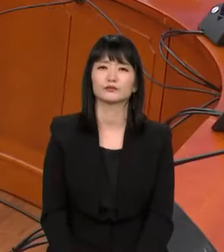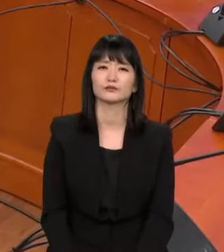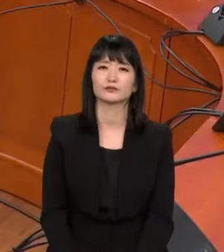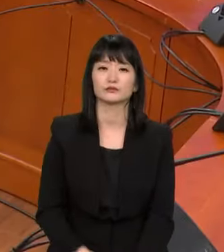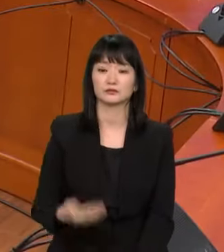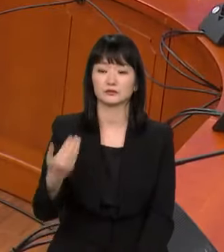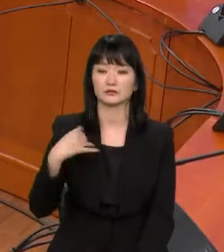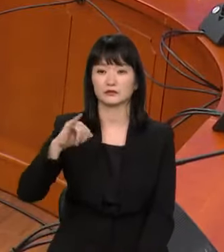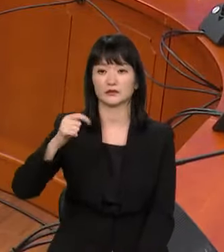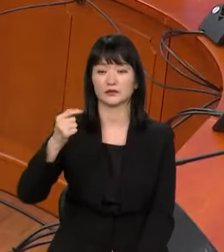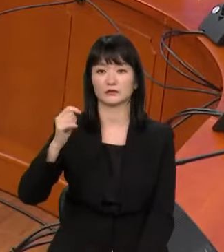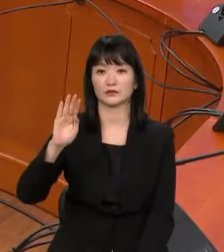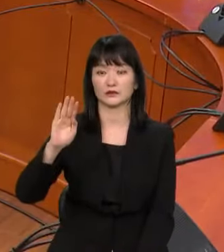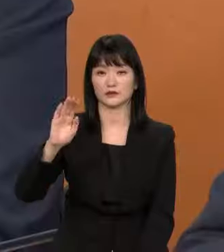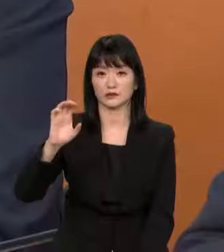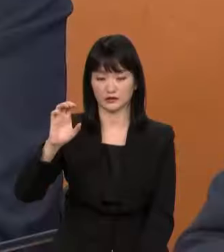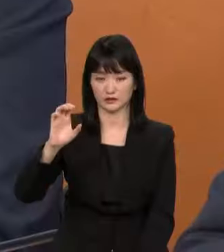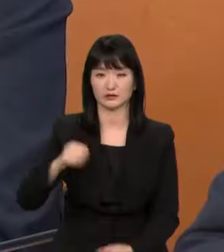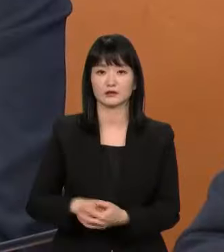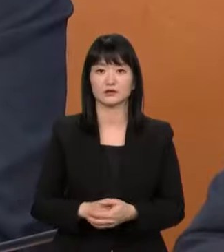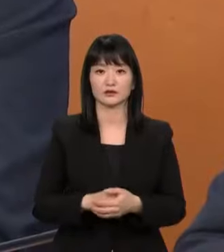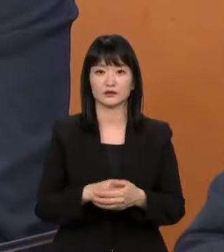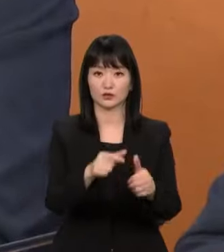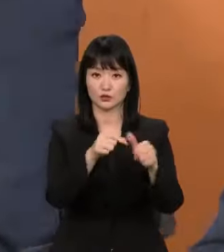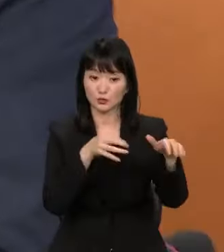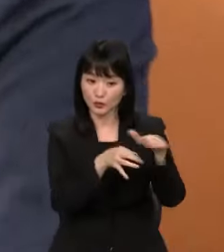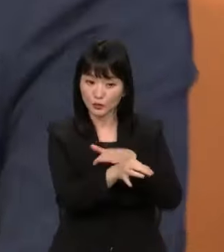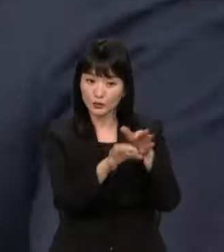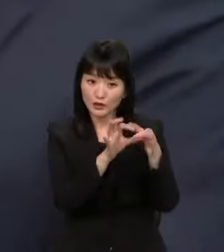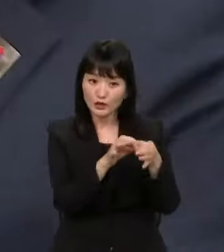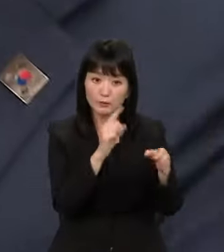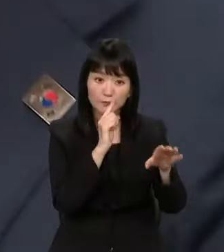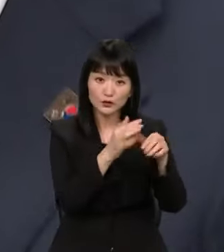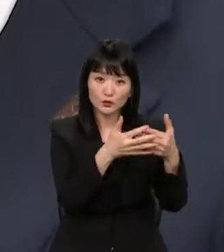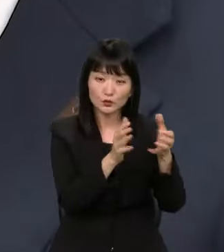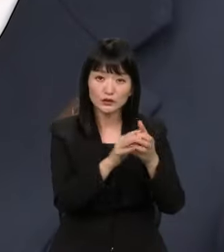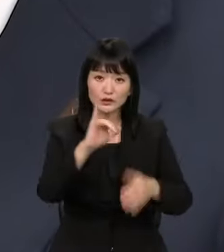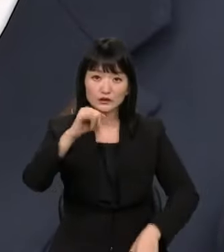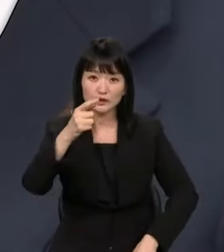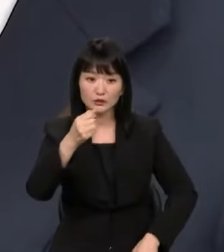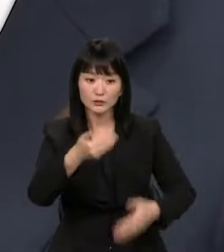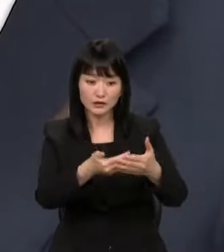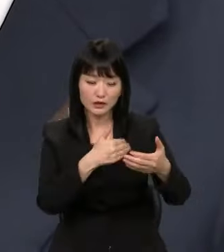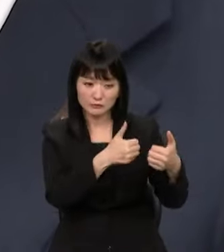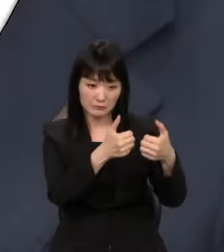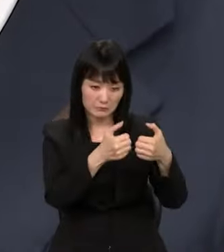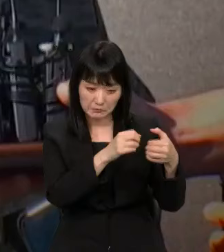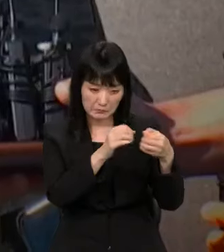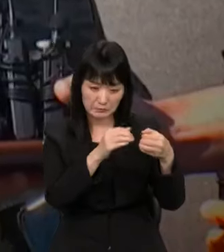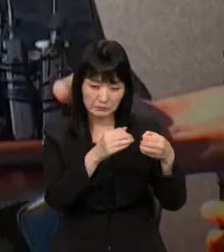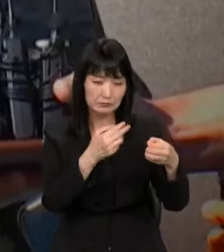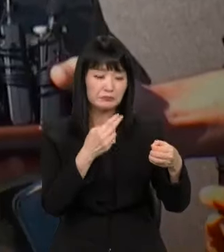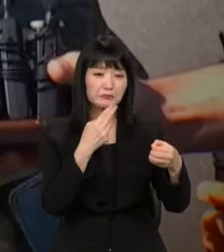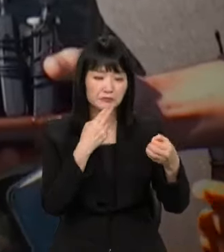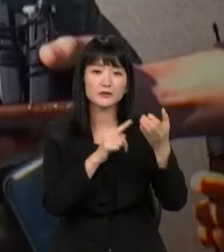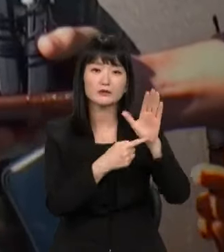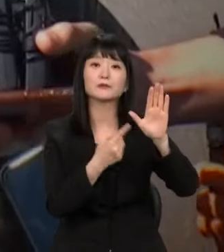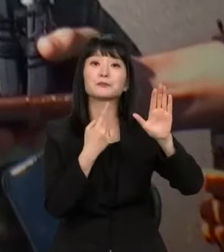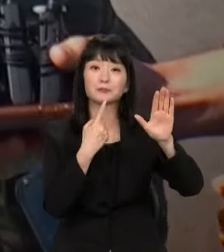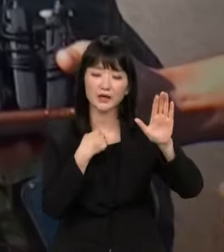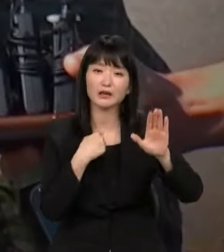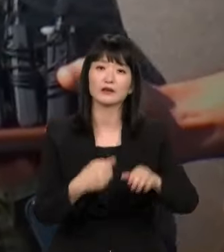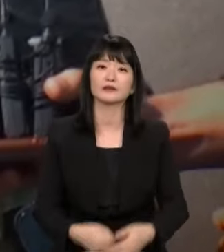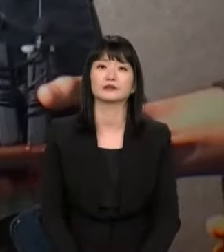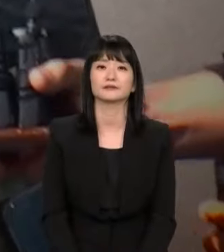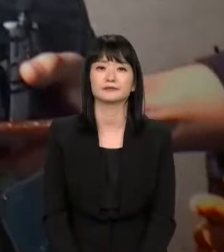앞서 구명 로비 의혹 보도와 관련해 민주당 측과 어떤 사전 논의도 하지 않았다는 사실을 밝힌 바 있습니다.